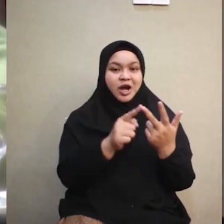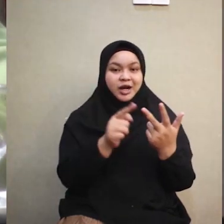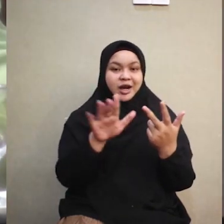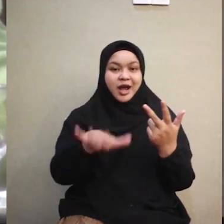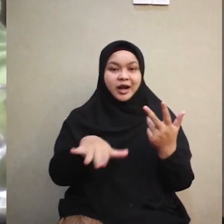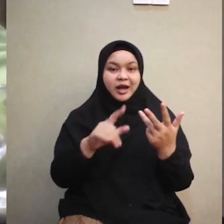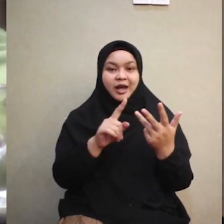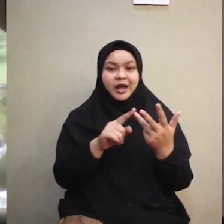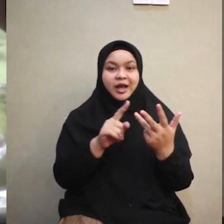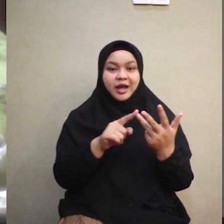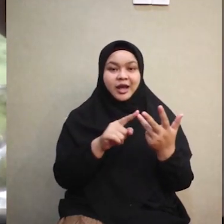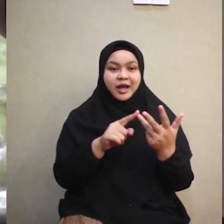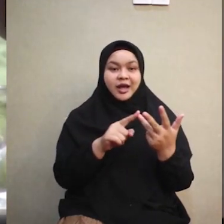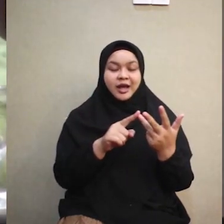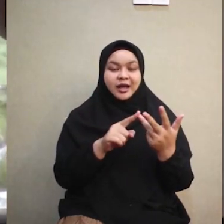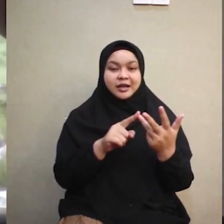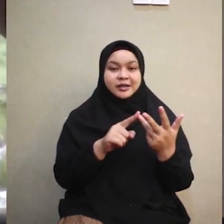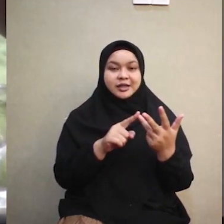kemudian